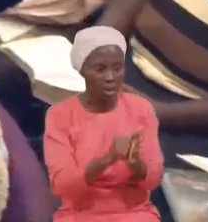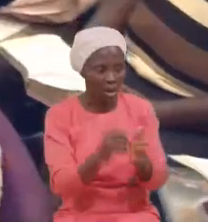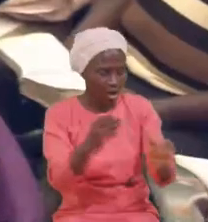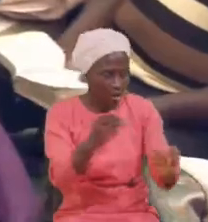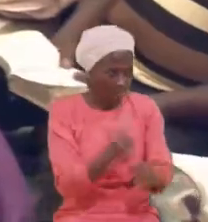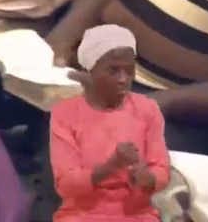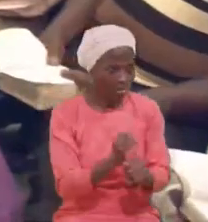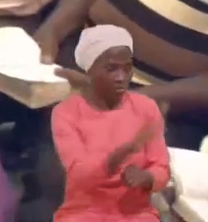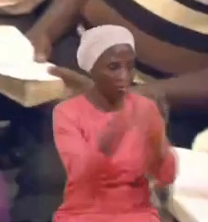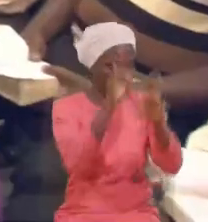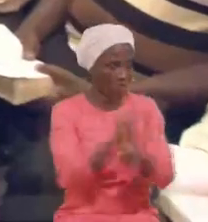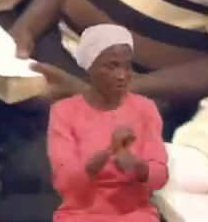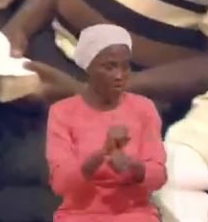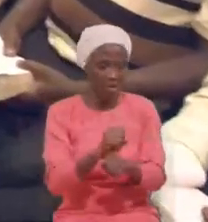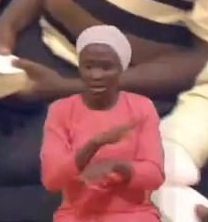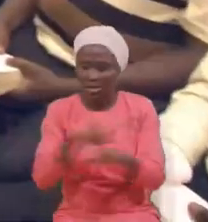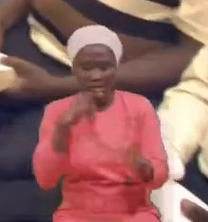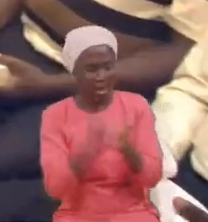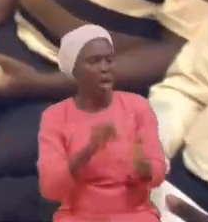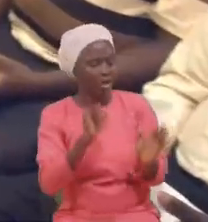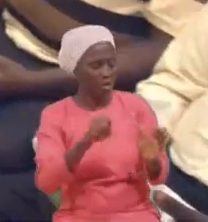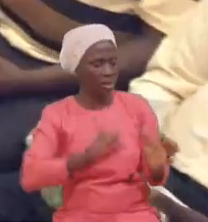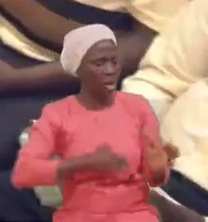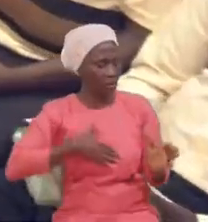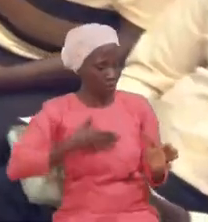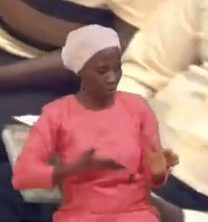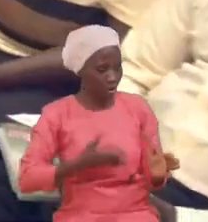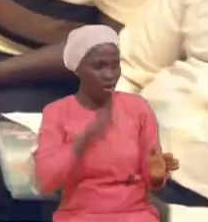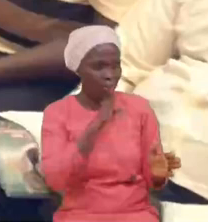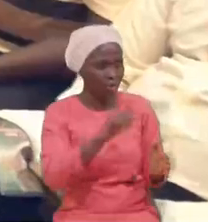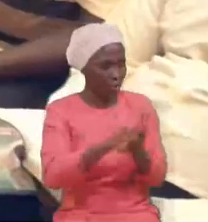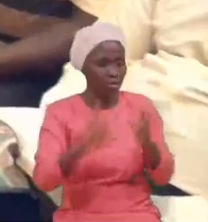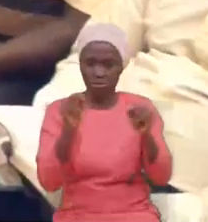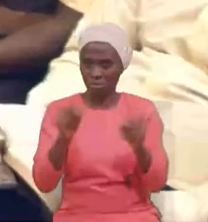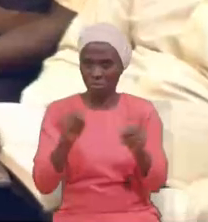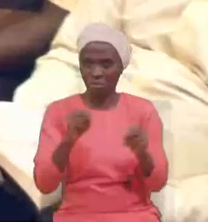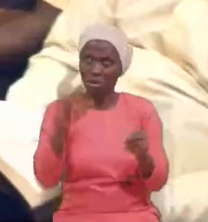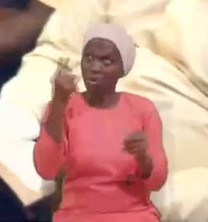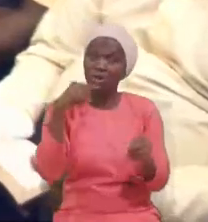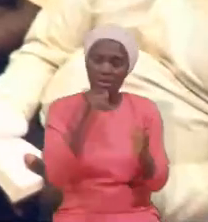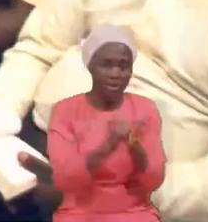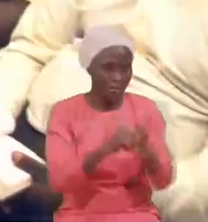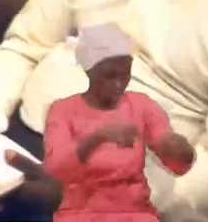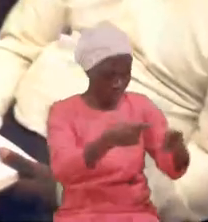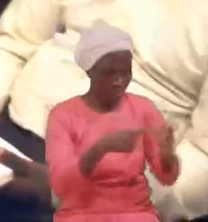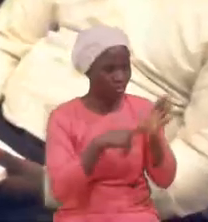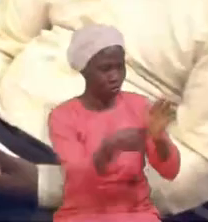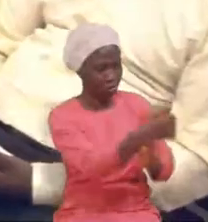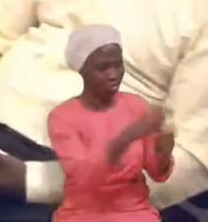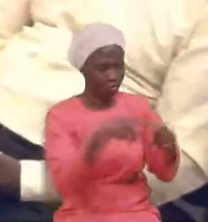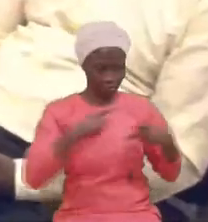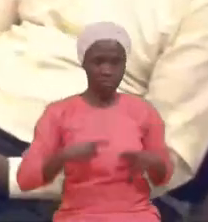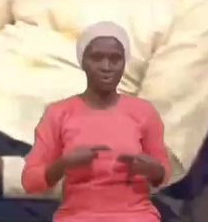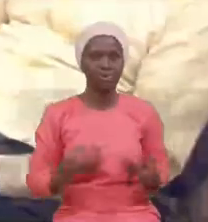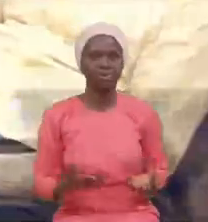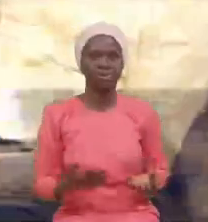miracle. Il n'a pas dit, oui, je le veux, soyez pur. Mais il a dit, allez vous montrer au